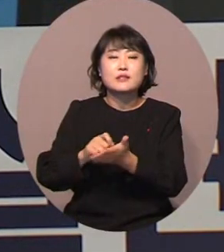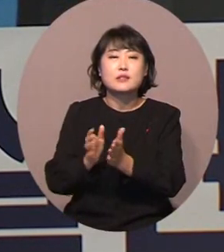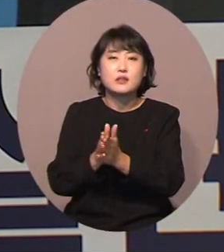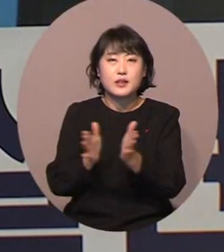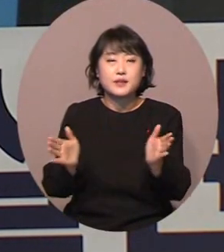돌입했습니다